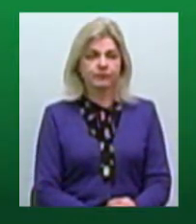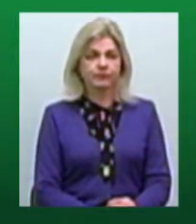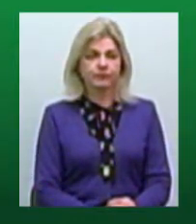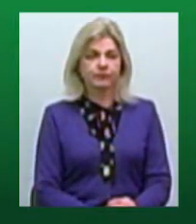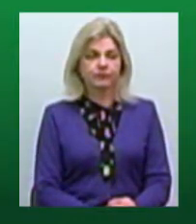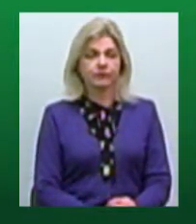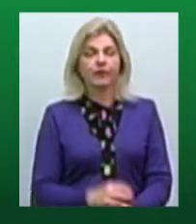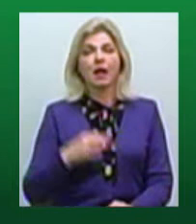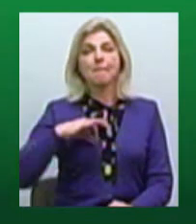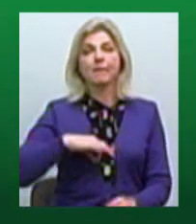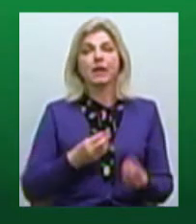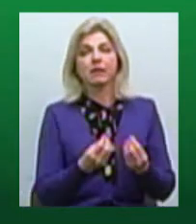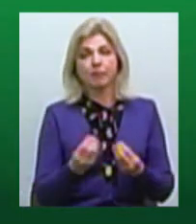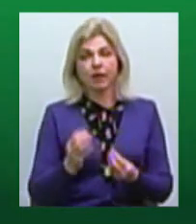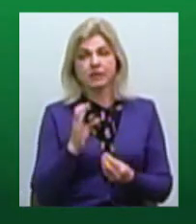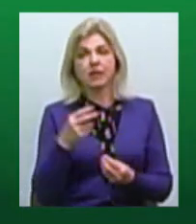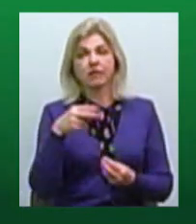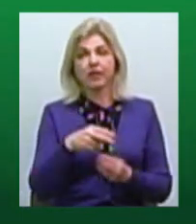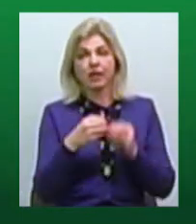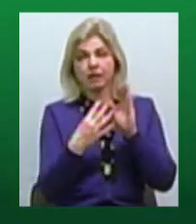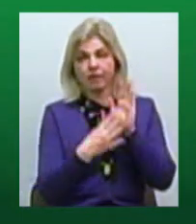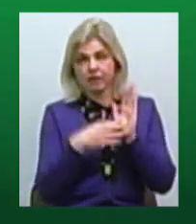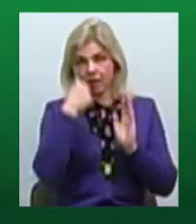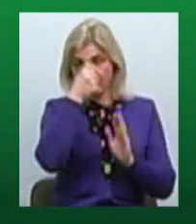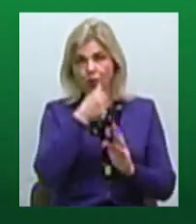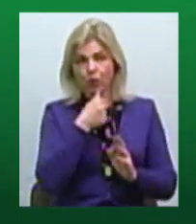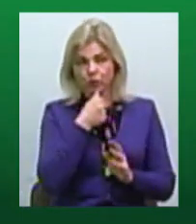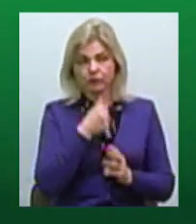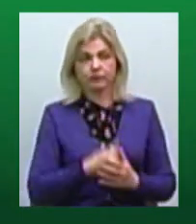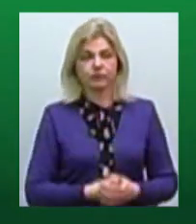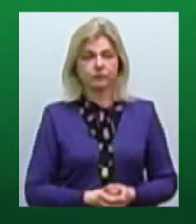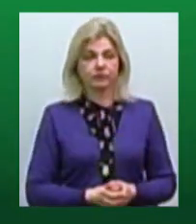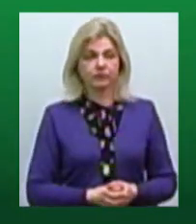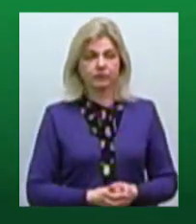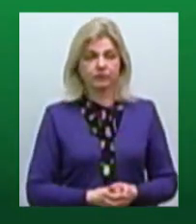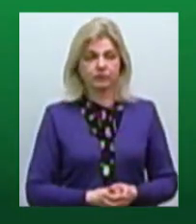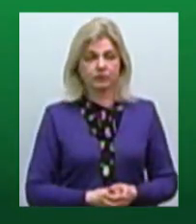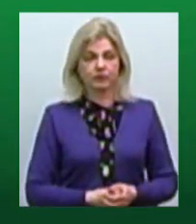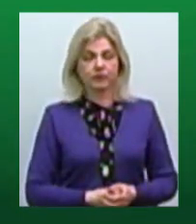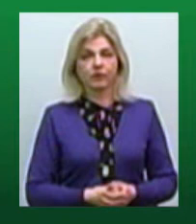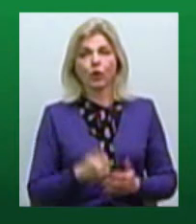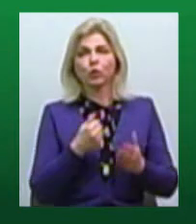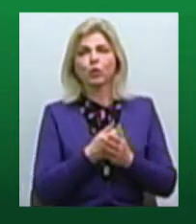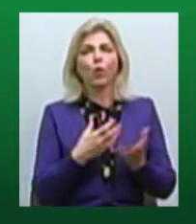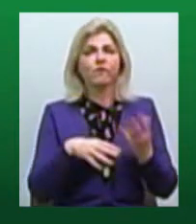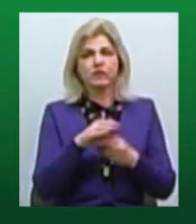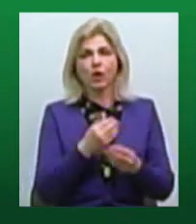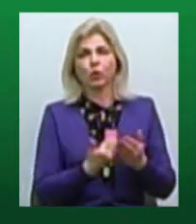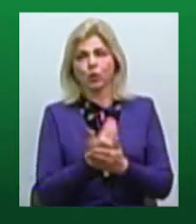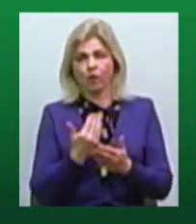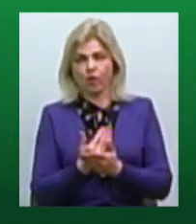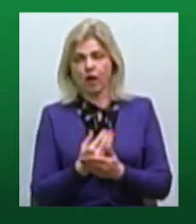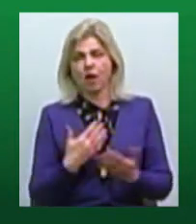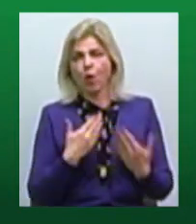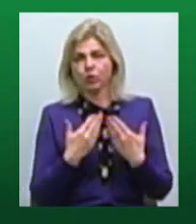предприниматели 2019 году и прием силу 2019 уроки до сильного вы да не ставлю себе зло страхом